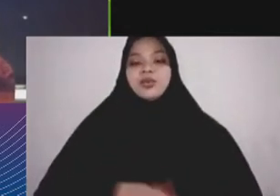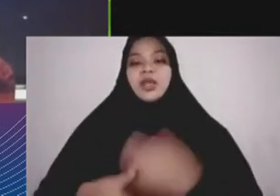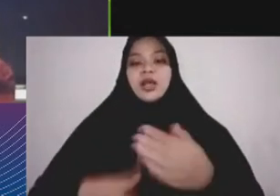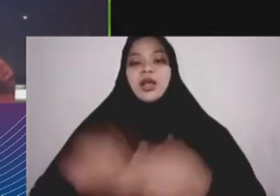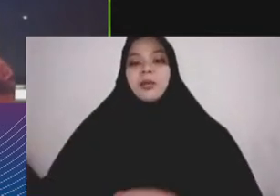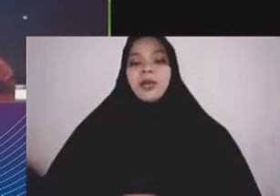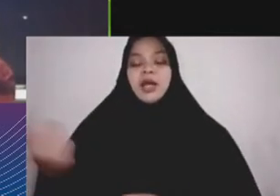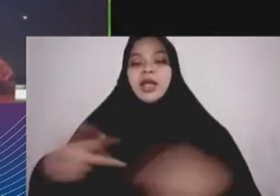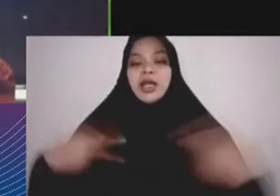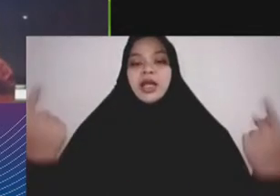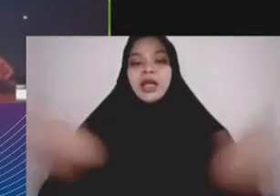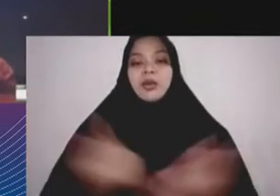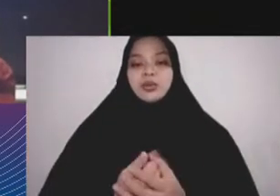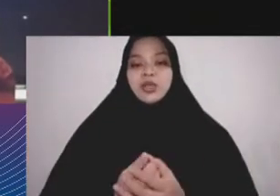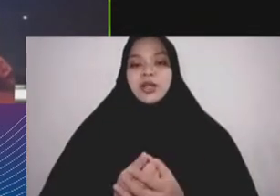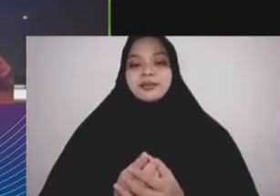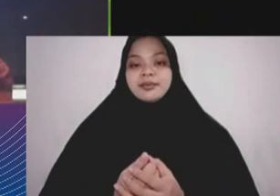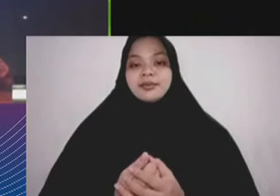have